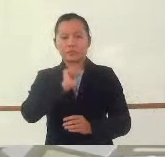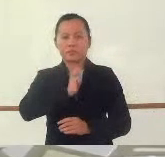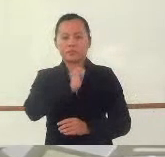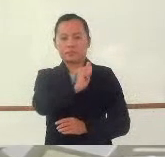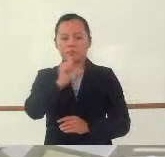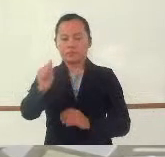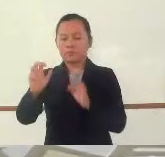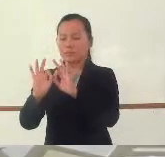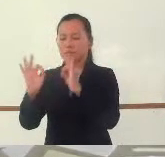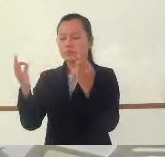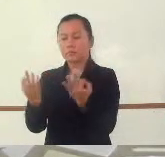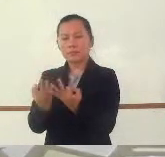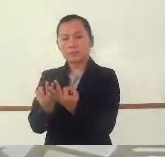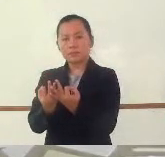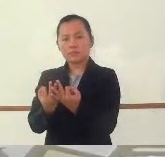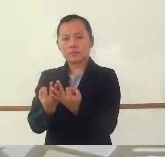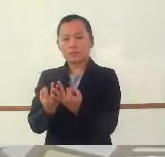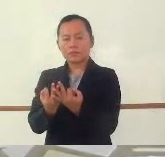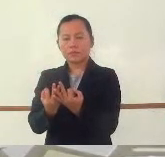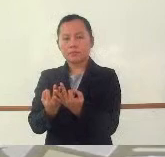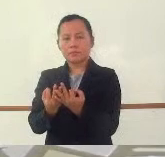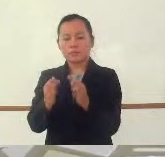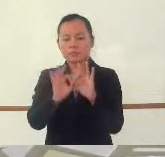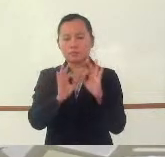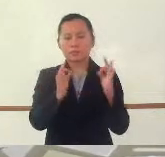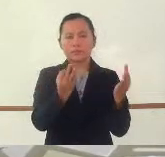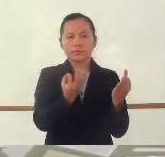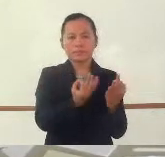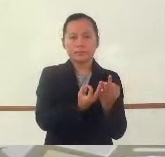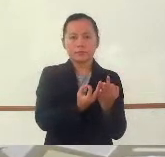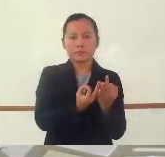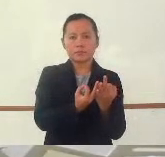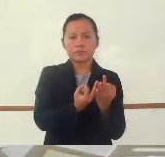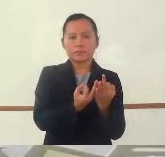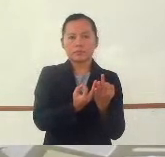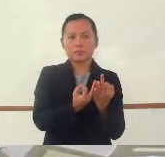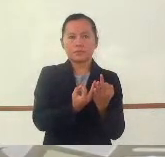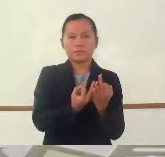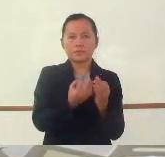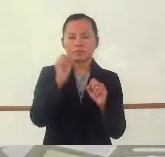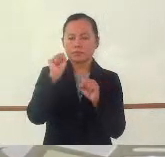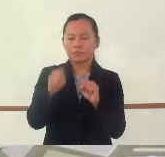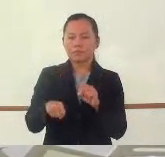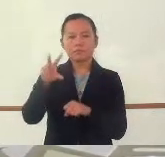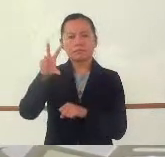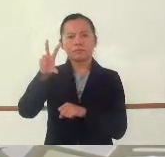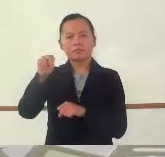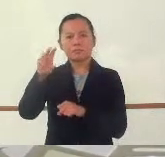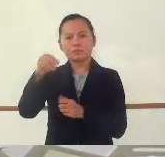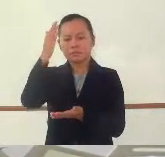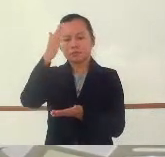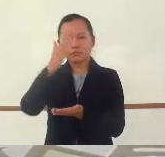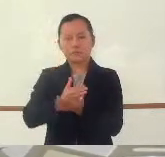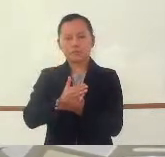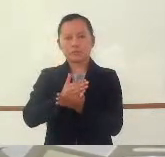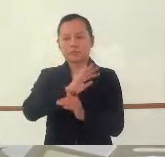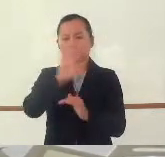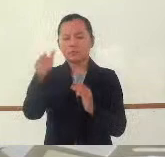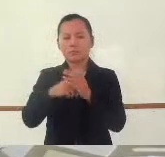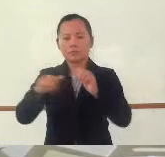sendiri khususnya, supaya tidak terhenti kita punya perancangan pastoral